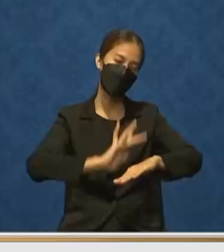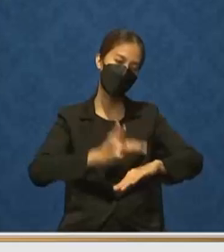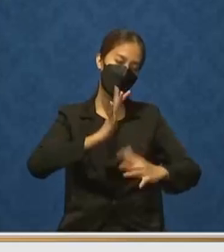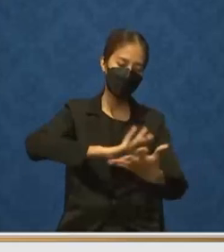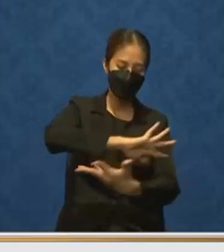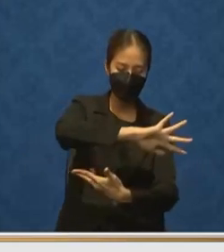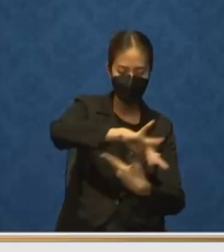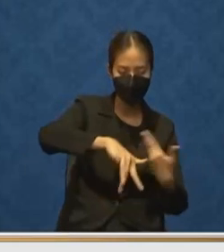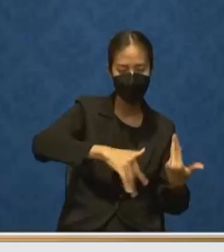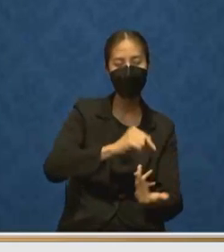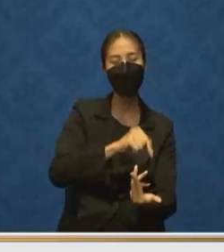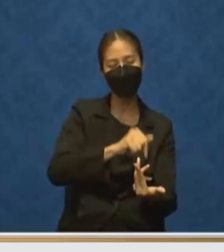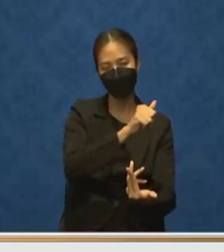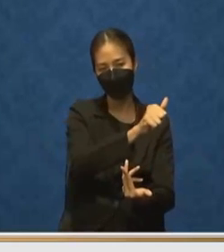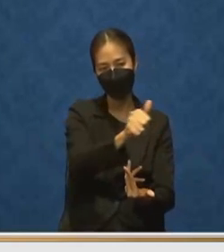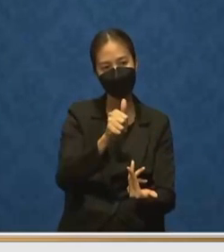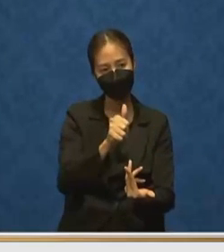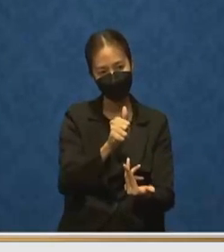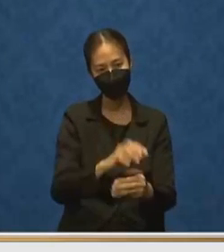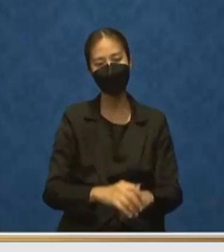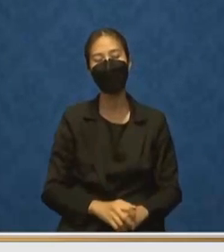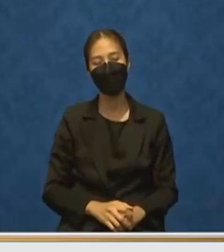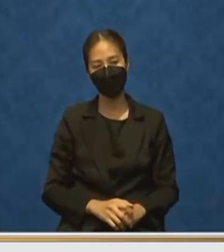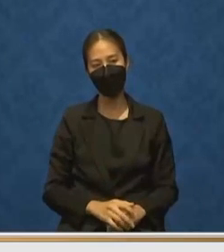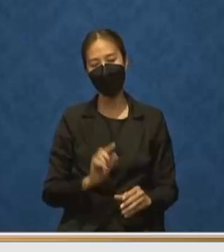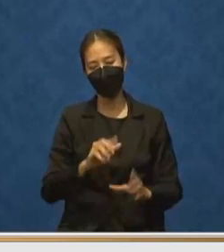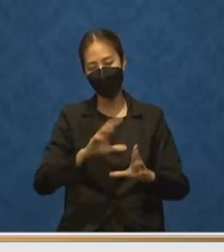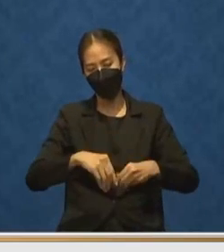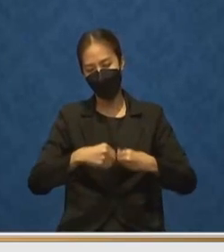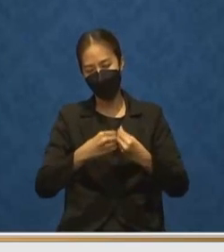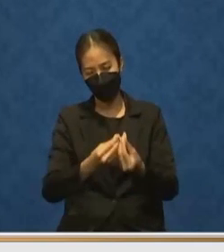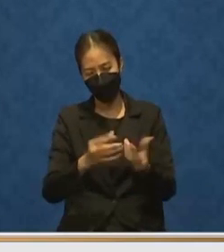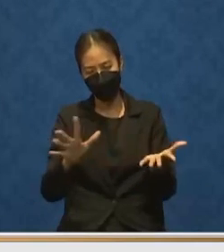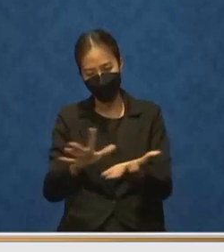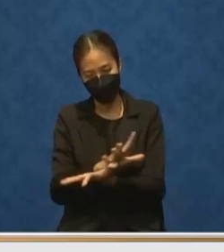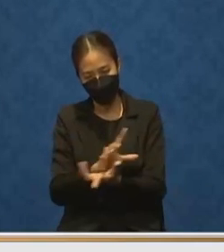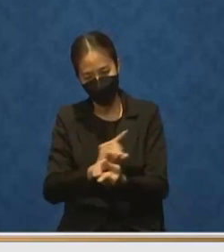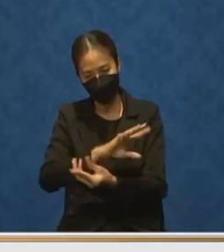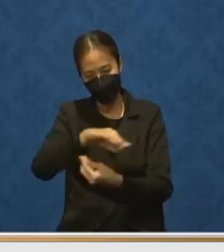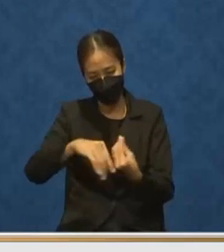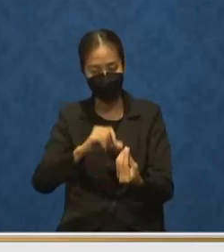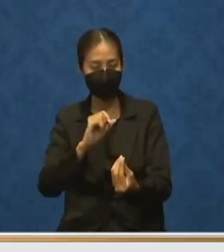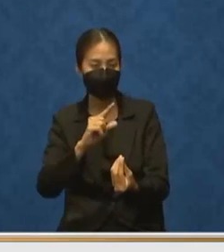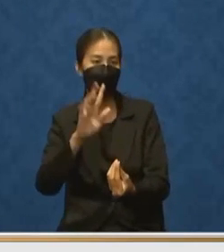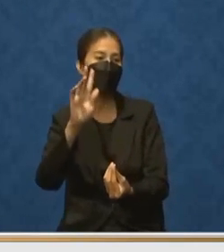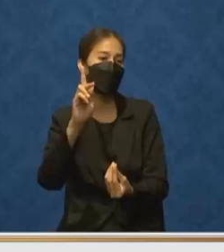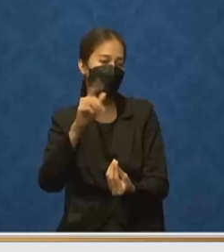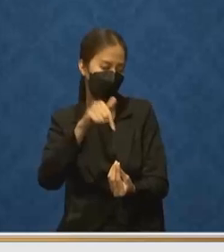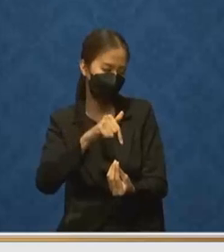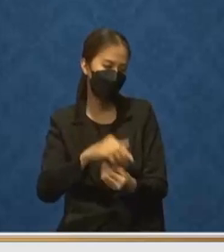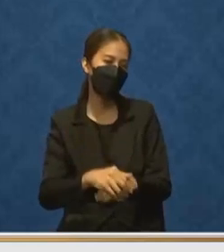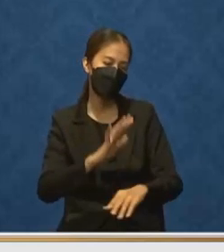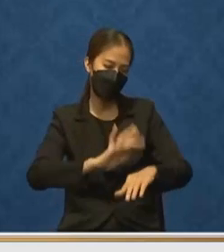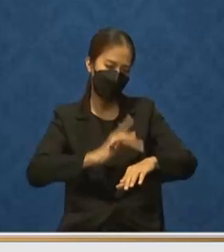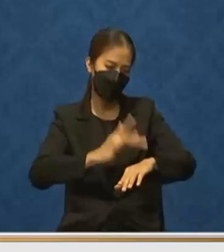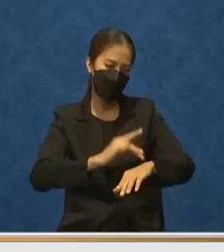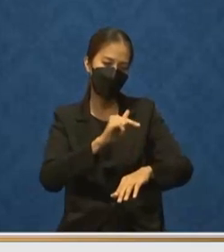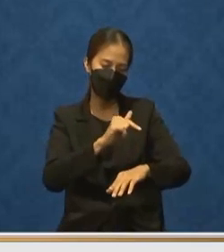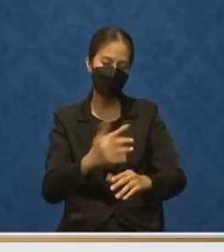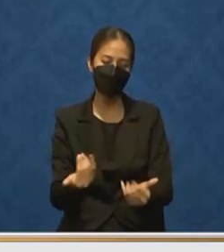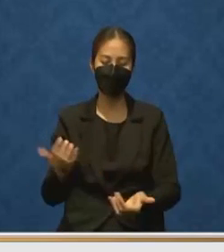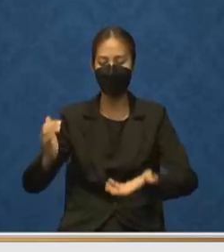มดุลเพื่อสร้างการเติบโตอย่างยั่งยืนสร้างการเติบโตบนสังคมเศรษฐกิจเขียวและบูรณาการความร่วมมือกับภาคีเครือข่